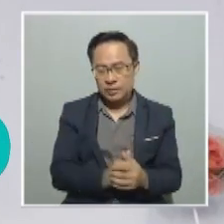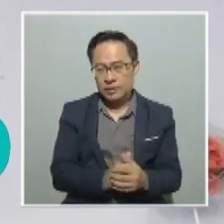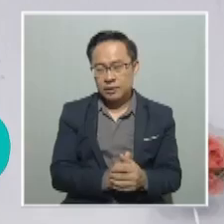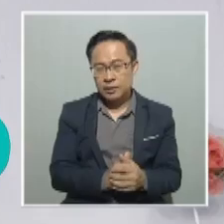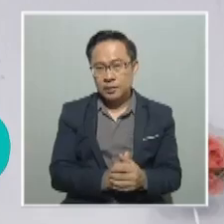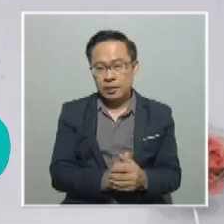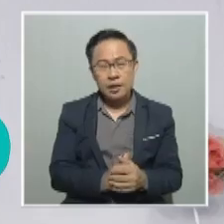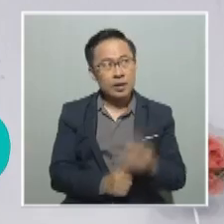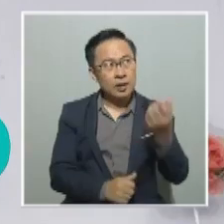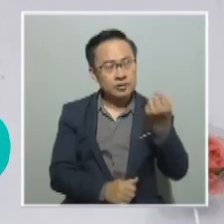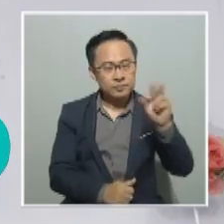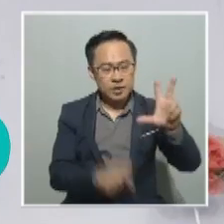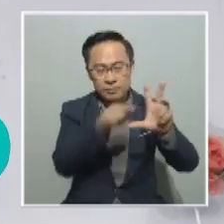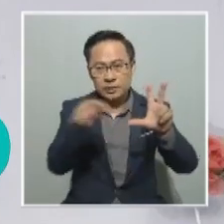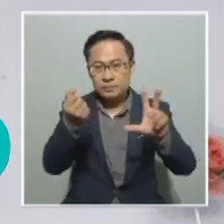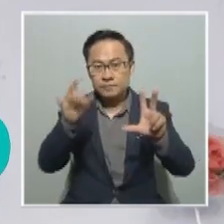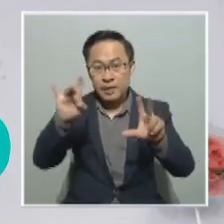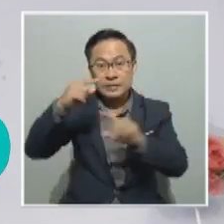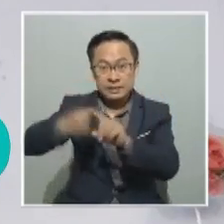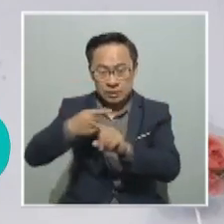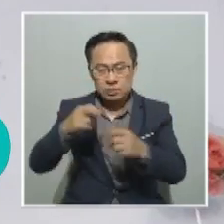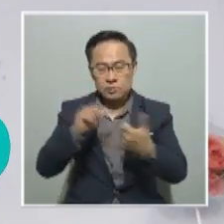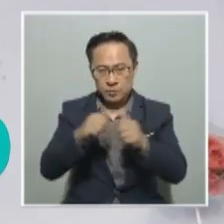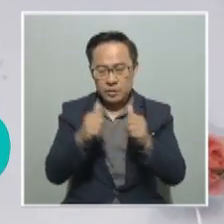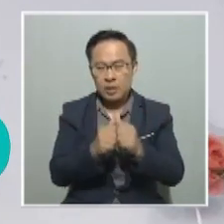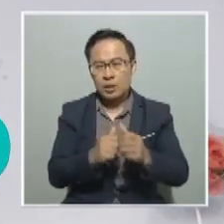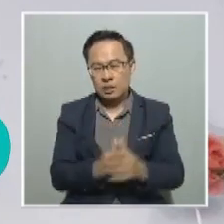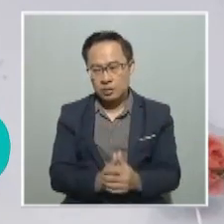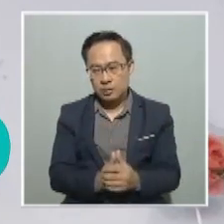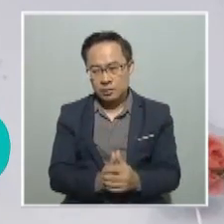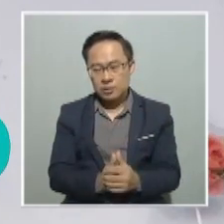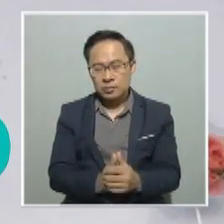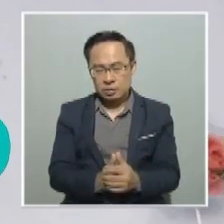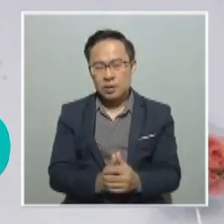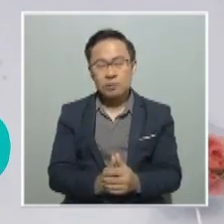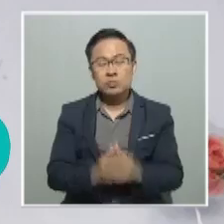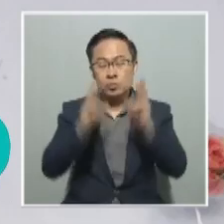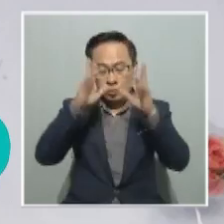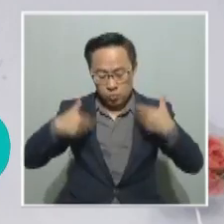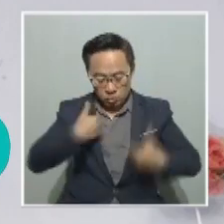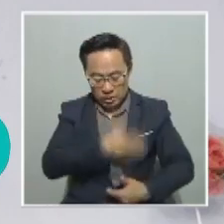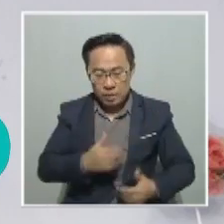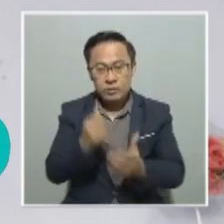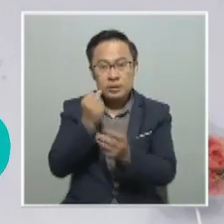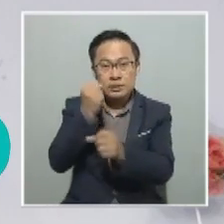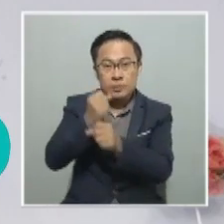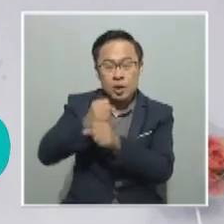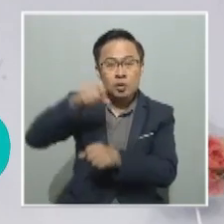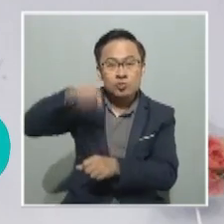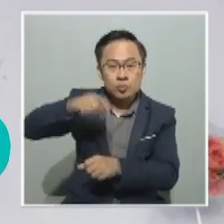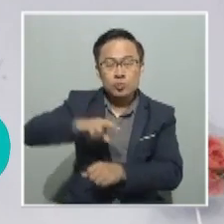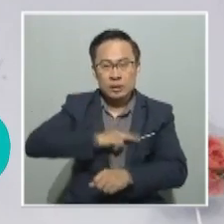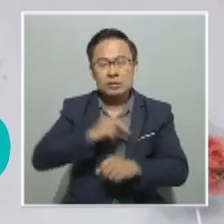าพออาการอักเสบเป็นนานๆเนี่ยมันจะมีเลือดวิ่งเข้าไปบ้างเพื่อทำให้มันค่อยๆหาย ดัง น ั้ น ซ่อมแซมด้วยตัวเอง ใช่ดังนั้นมันจึงได้ห